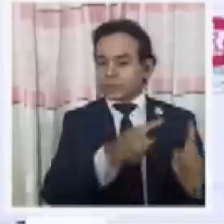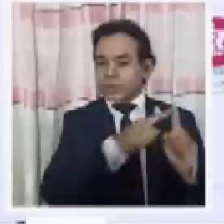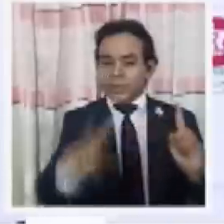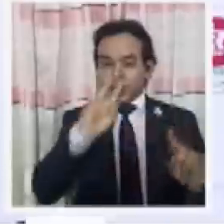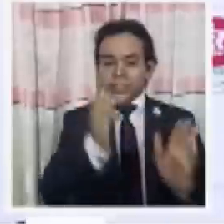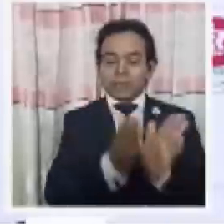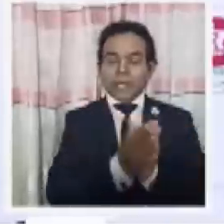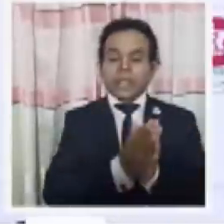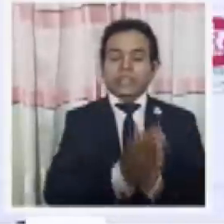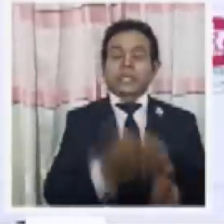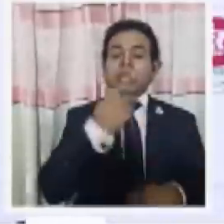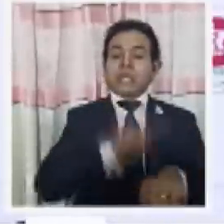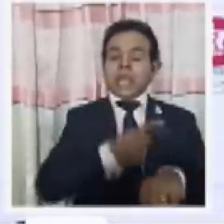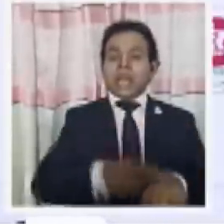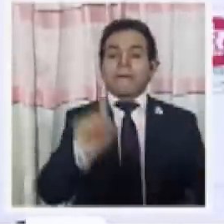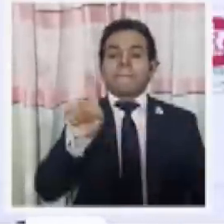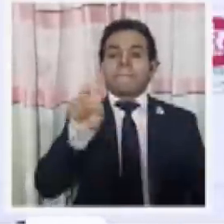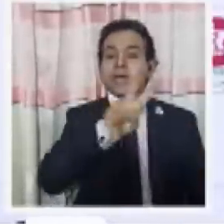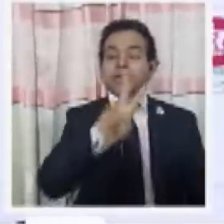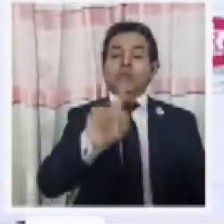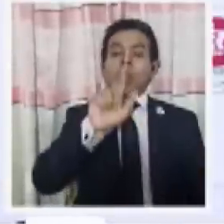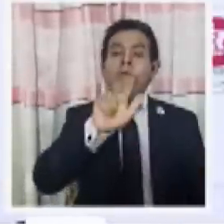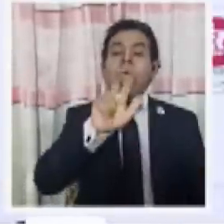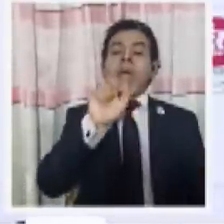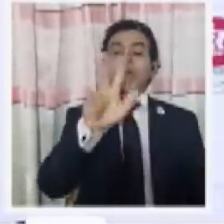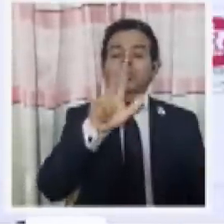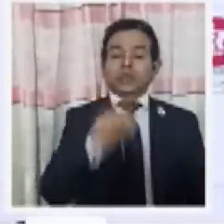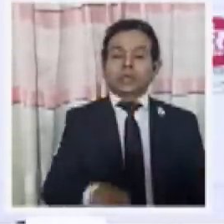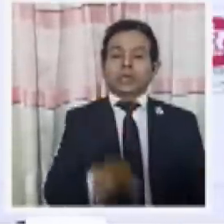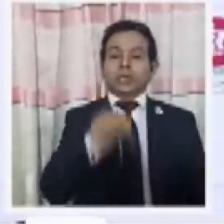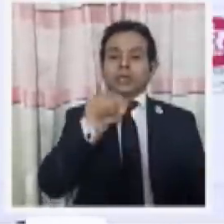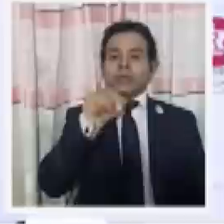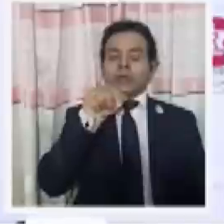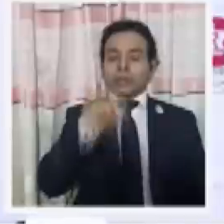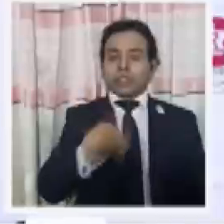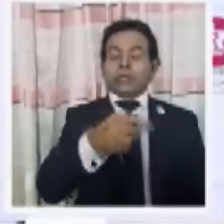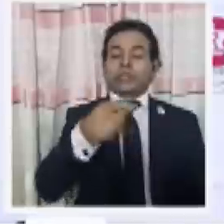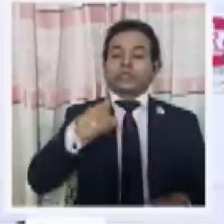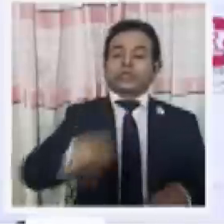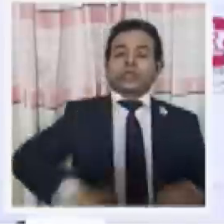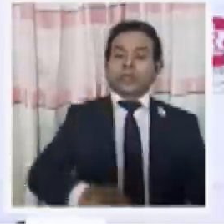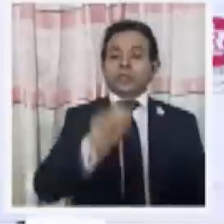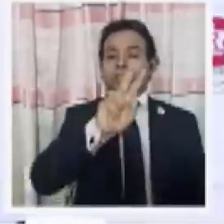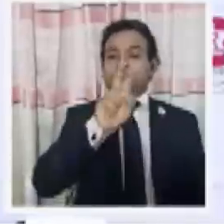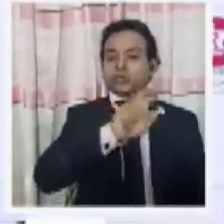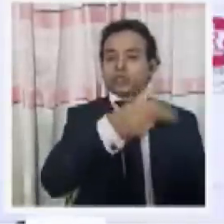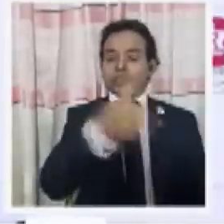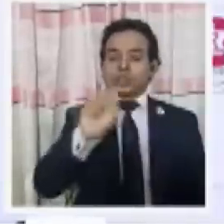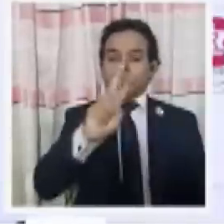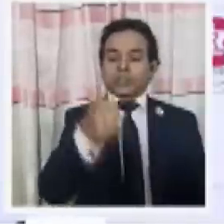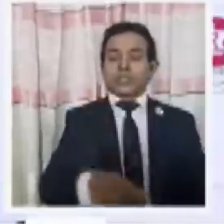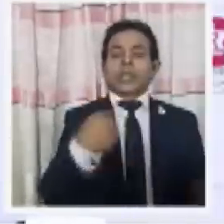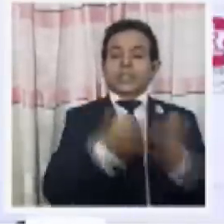বরিশাল 1 জন, রংপুর 2 জন এবং সিলেট বিভাগে 5 জন। এ পর্যন্ত বিভাগওয়ারি মৃতের সংখ্যা,